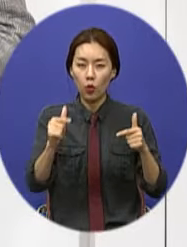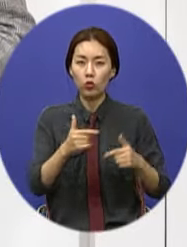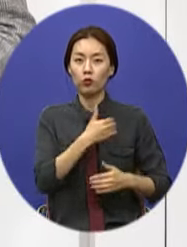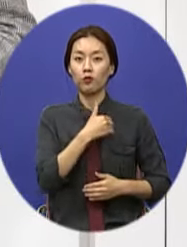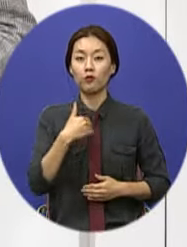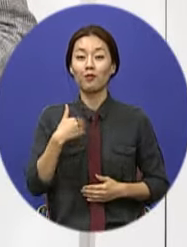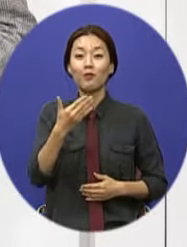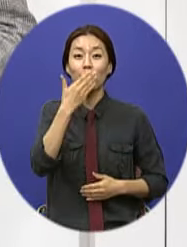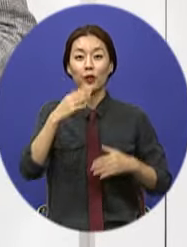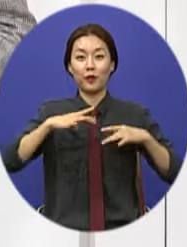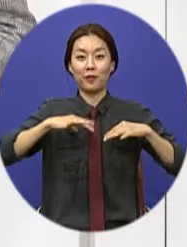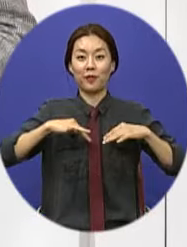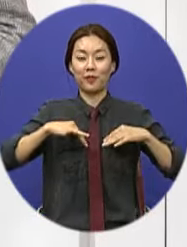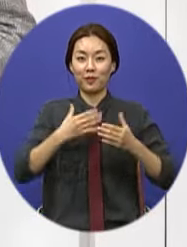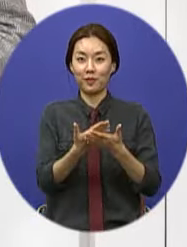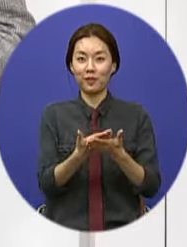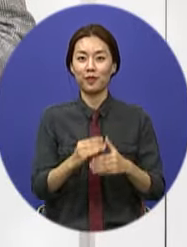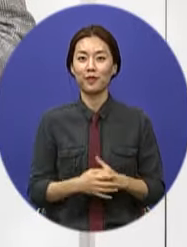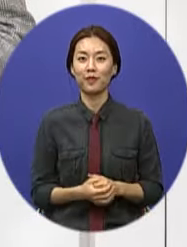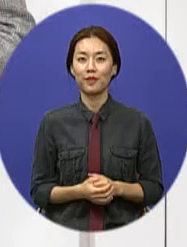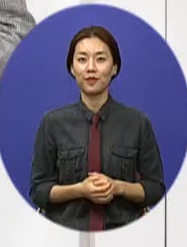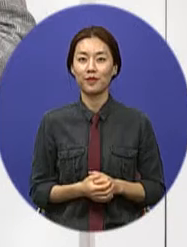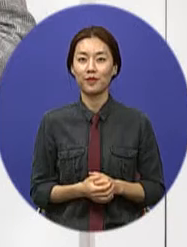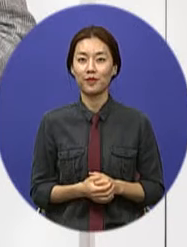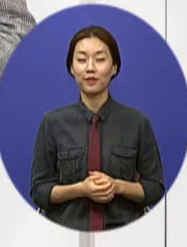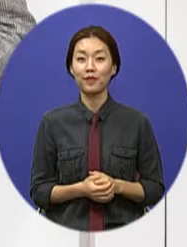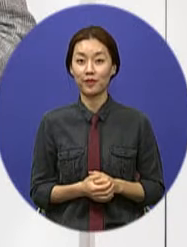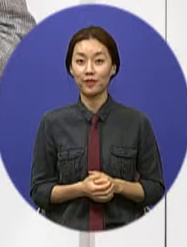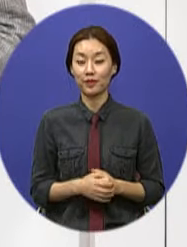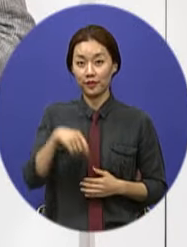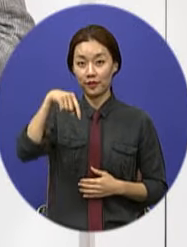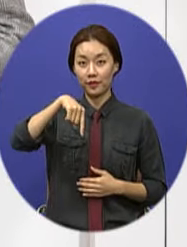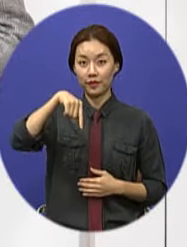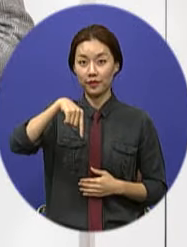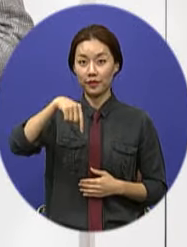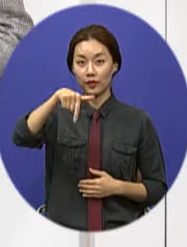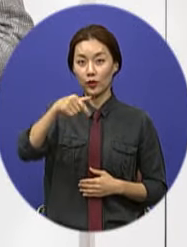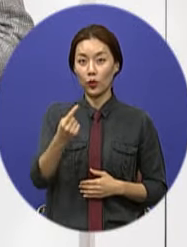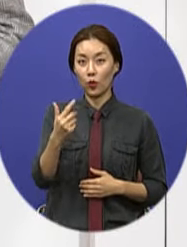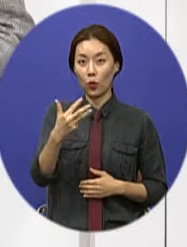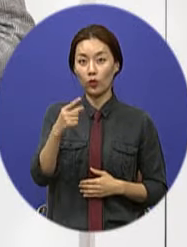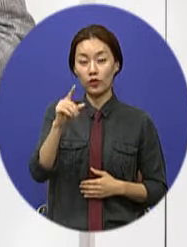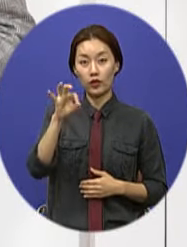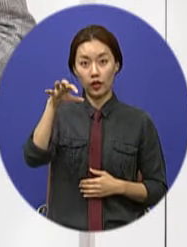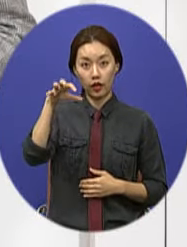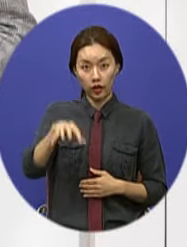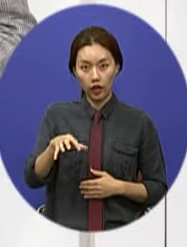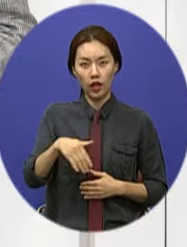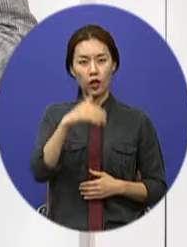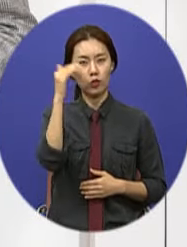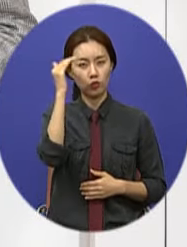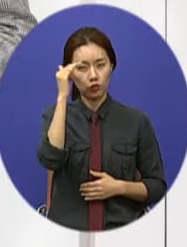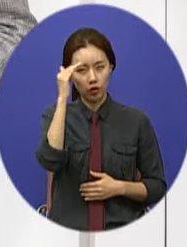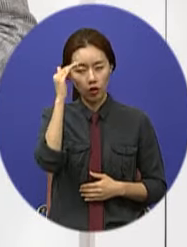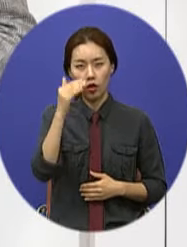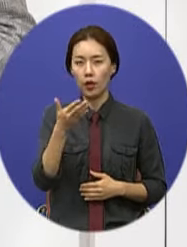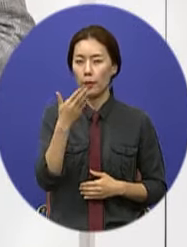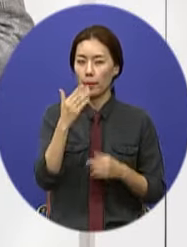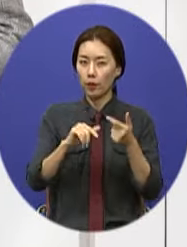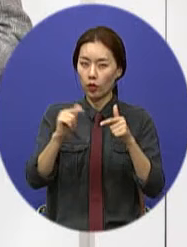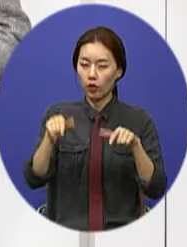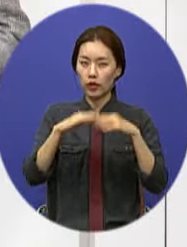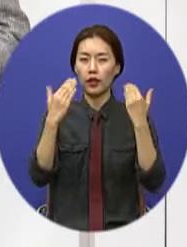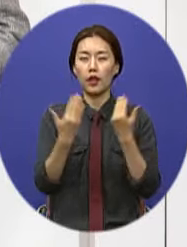거리 자랑 좀 해주세요. 예, 예, 그렇죠. 이제 여기 저 고창에는 예, 볼거리, 먹을거리들이